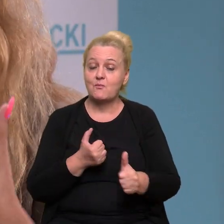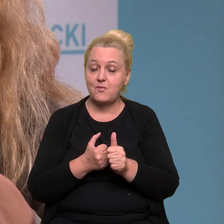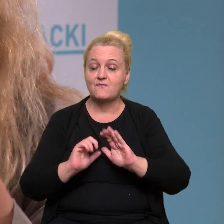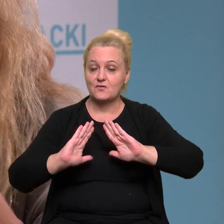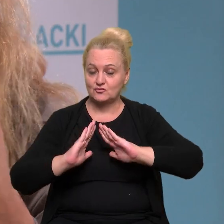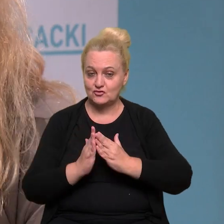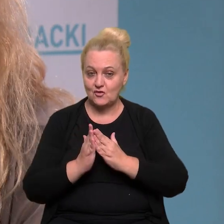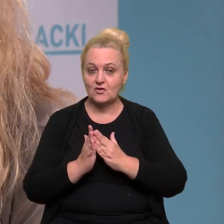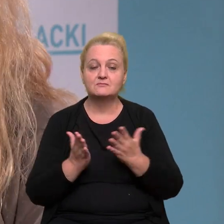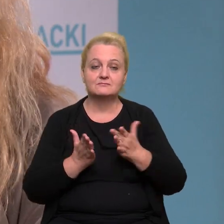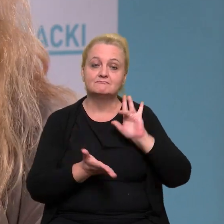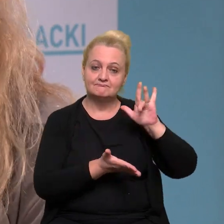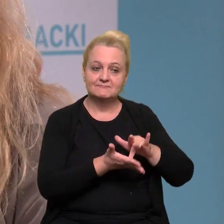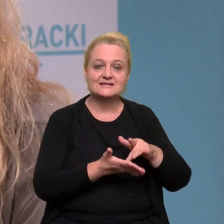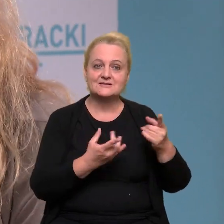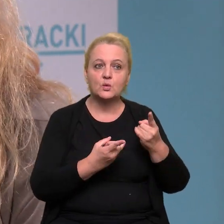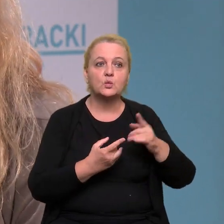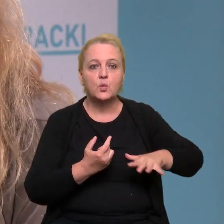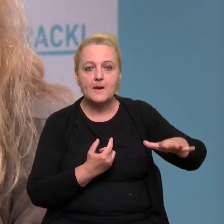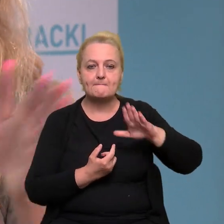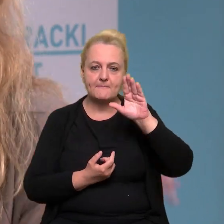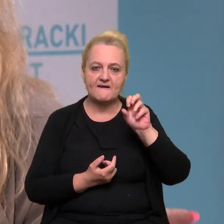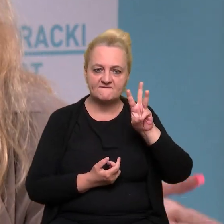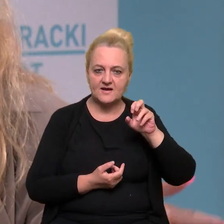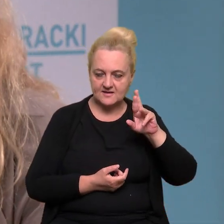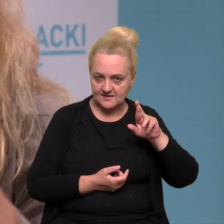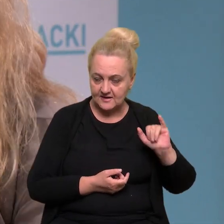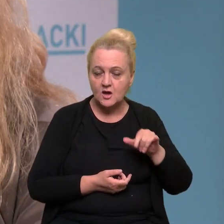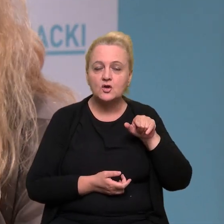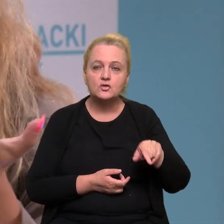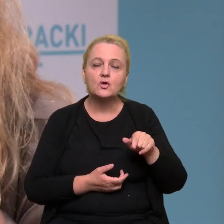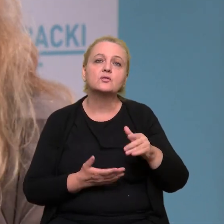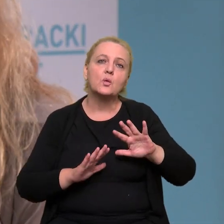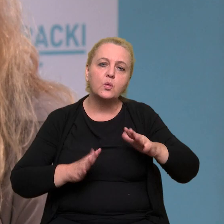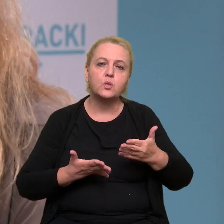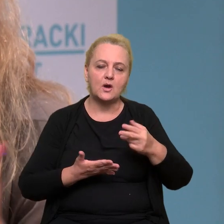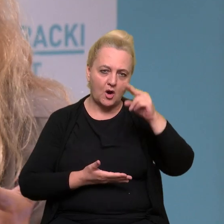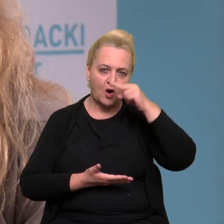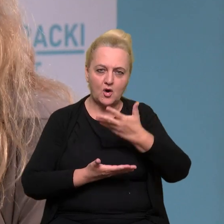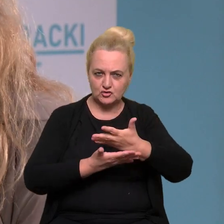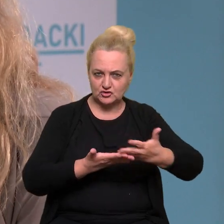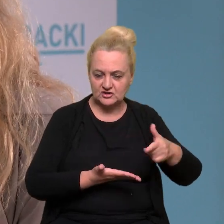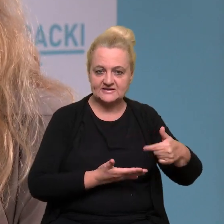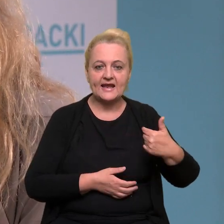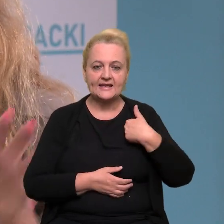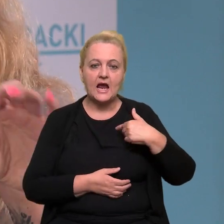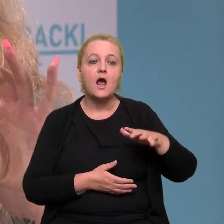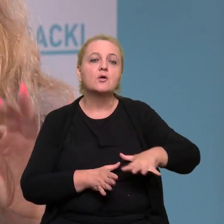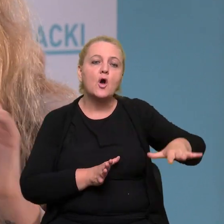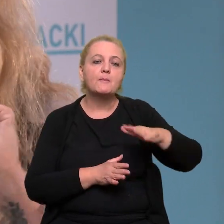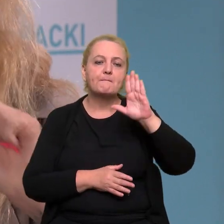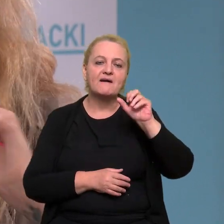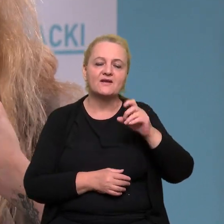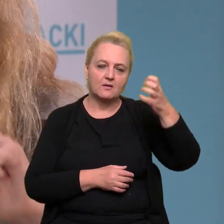mieści się w Bawarii, bo to też jest takie pojęcie ojczyzny. Ja wzrastałam w